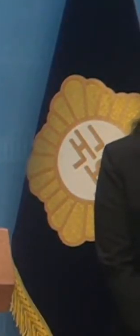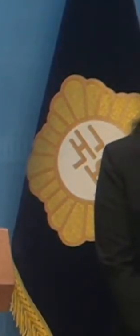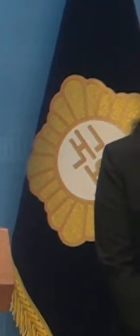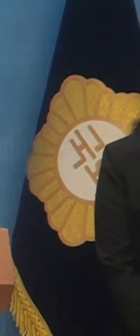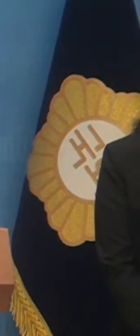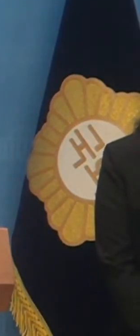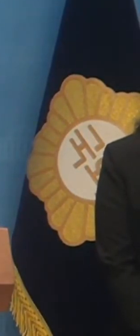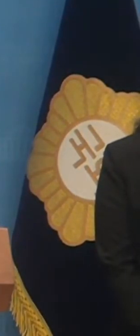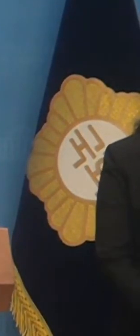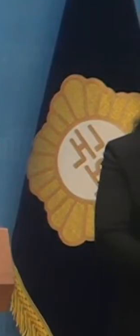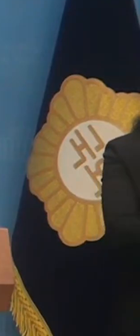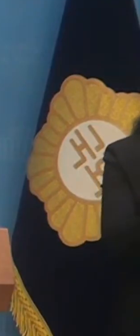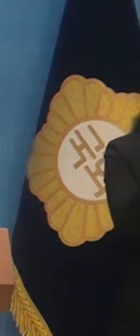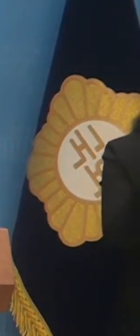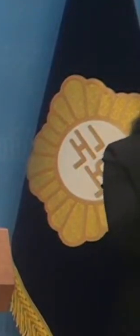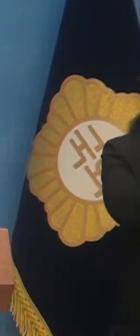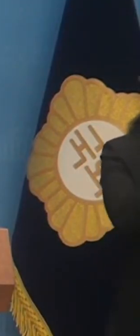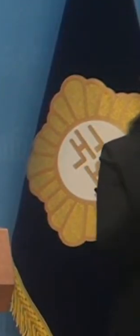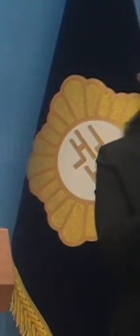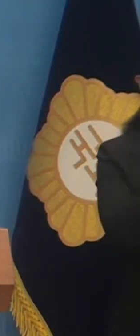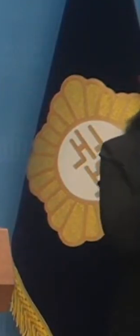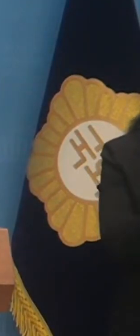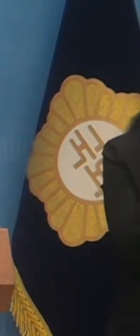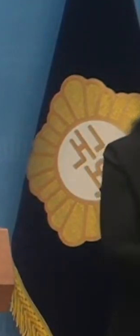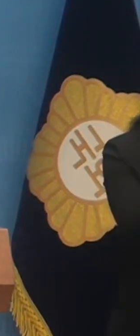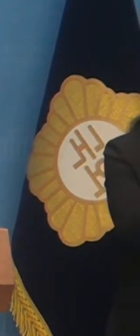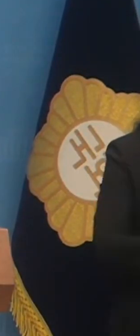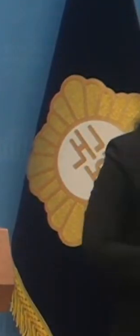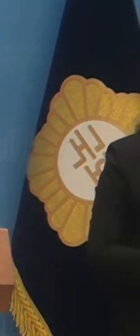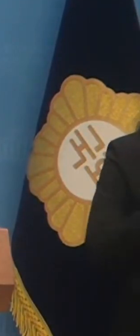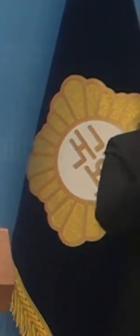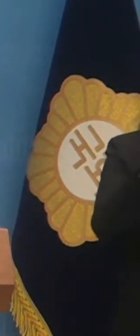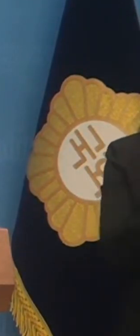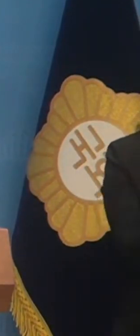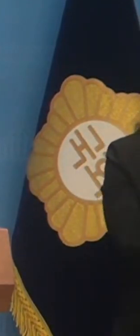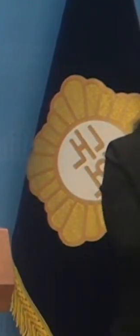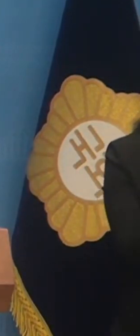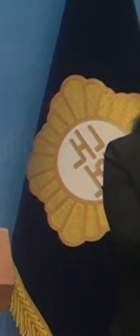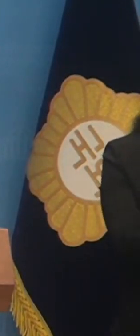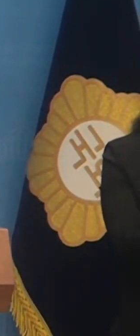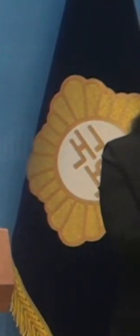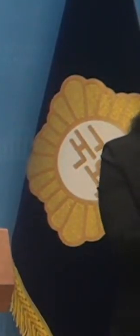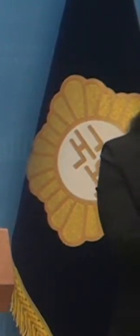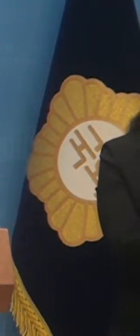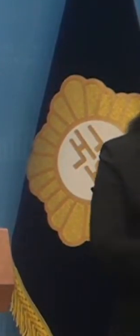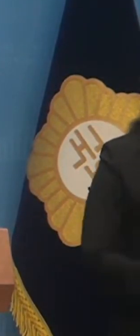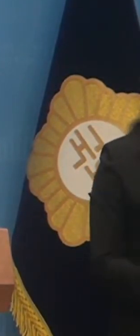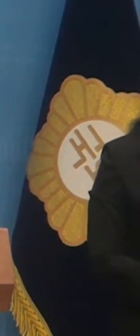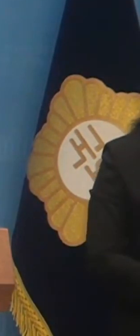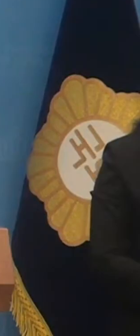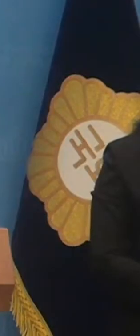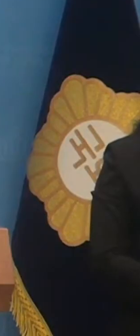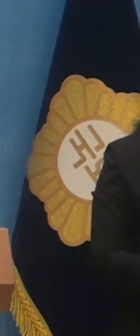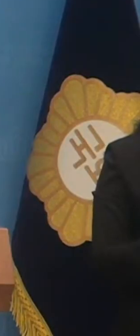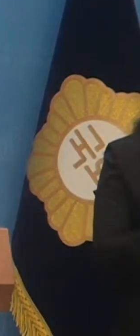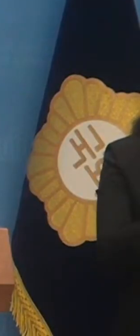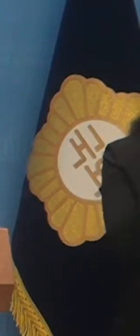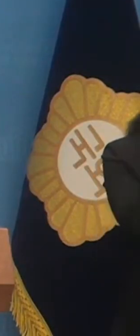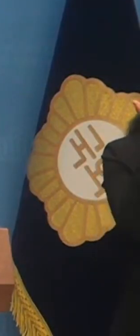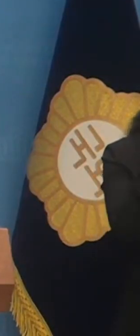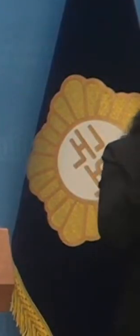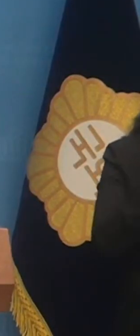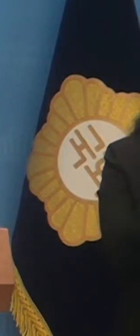예, 사회 대개혁을 원하는 국민 여러분, 진보당 원내대표를 연임하게 된 울산 북구의